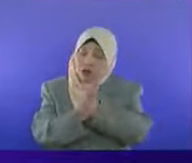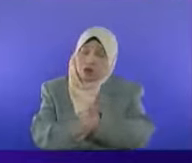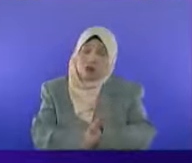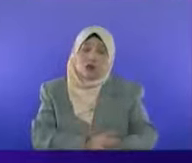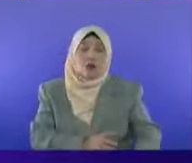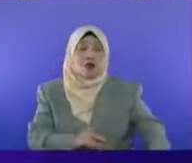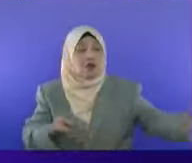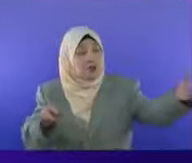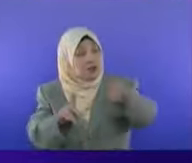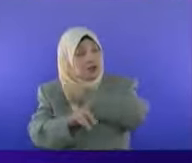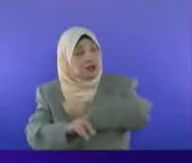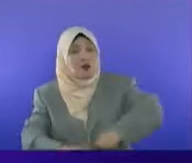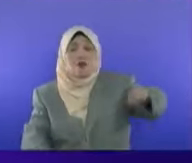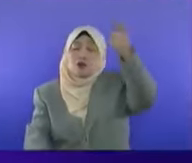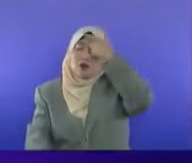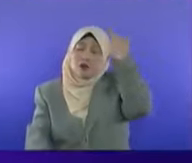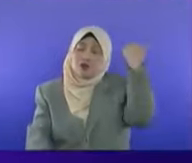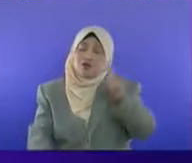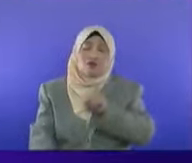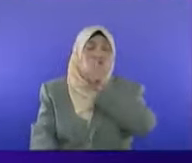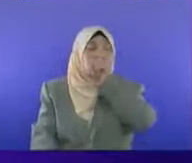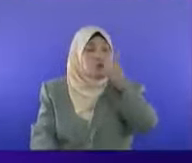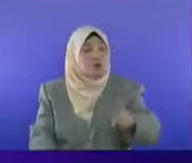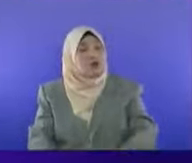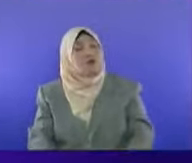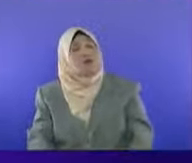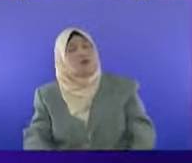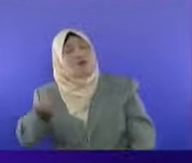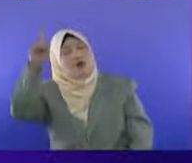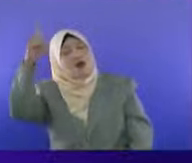فإن الله عدو